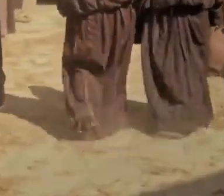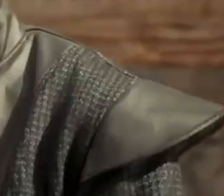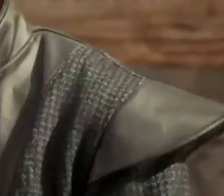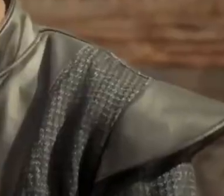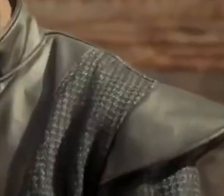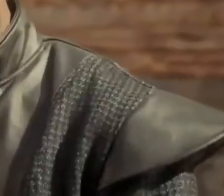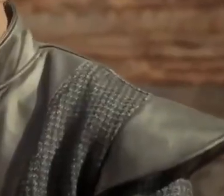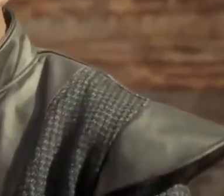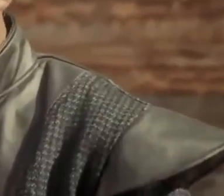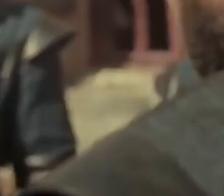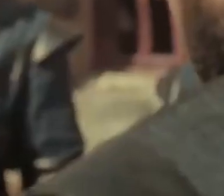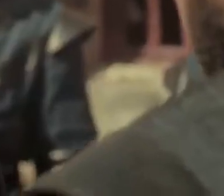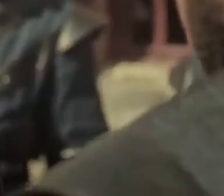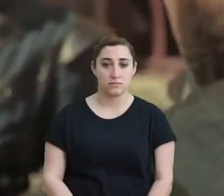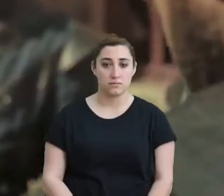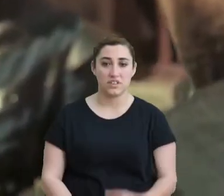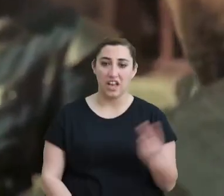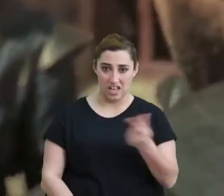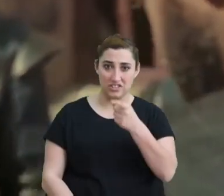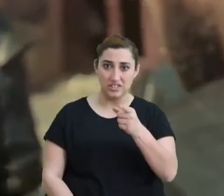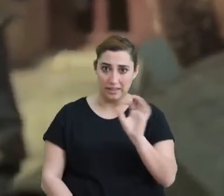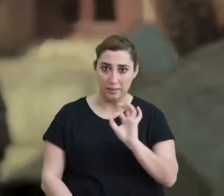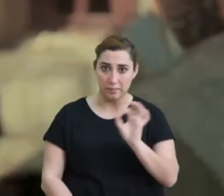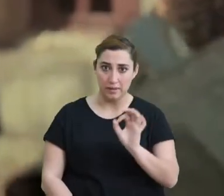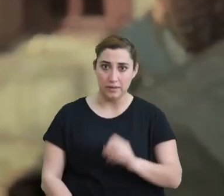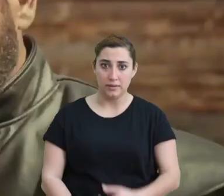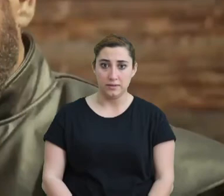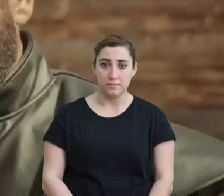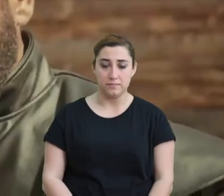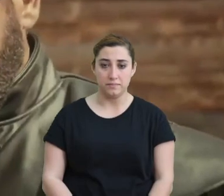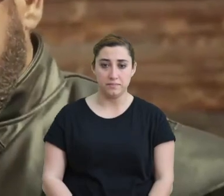çıktı. Subaşı mahcubiyetle eğdi başını. Kaçırdınız elinizden değil mi?